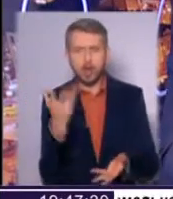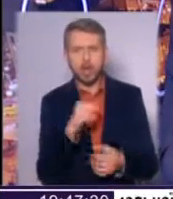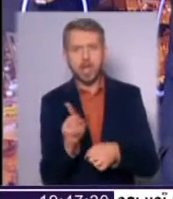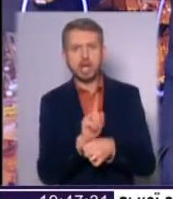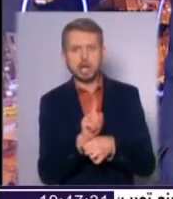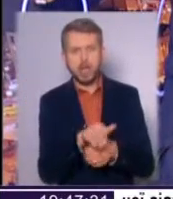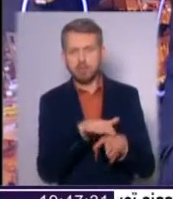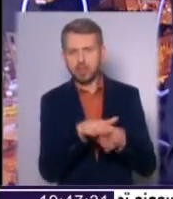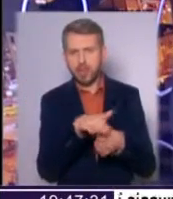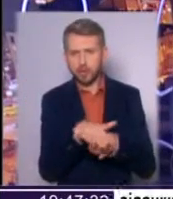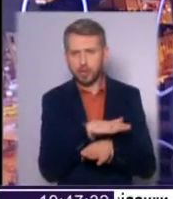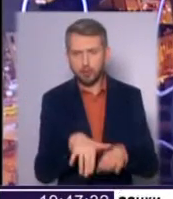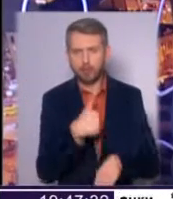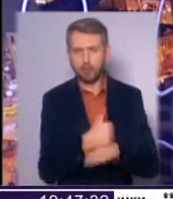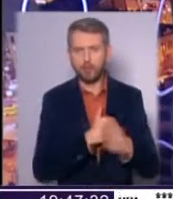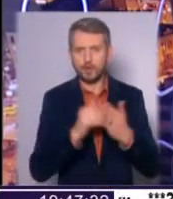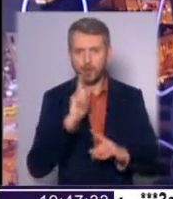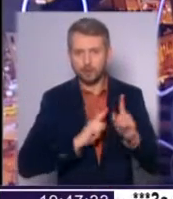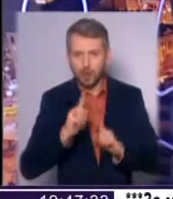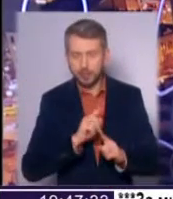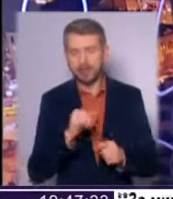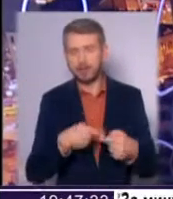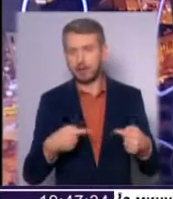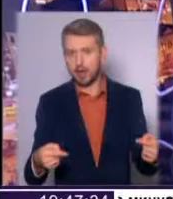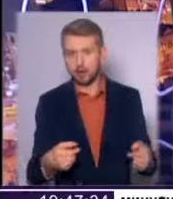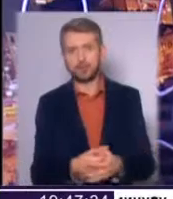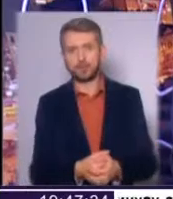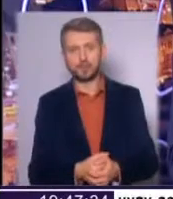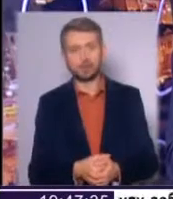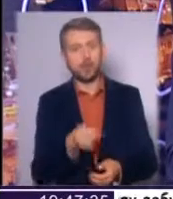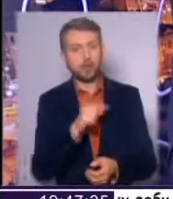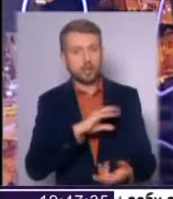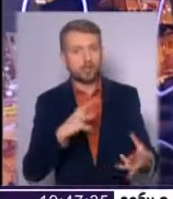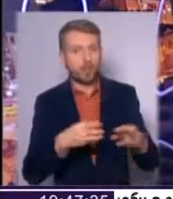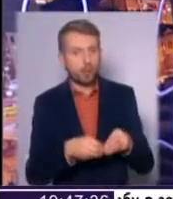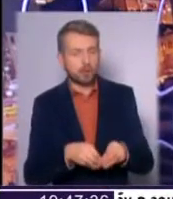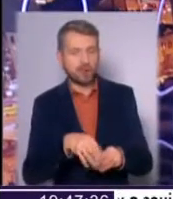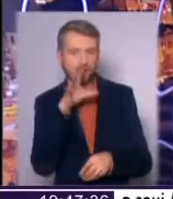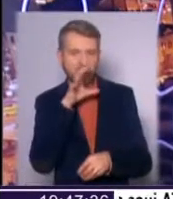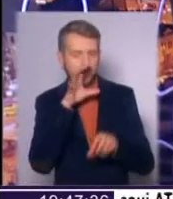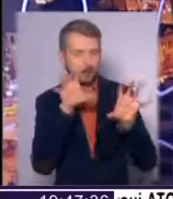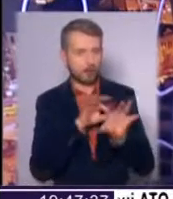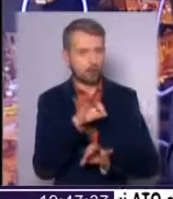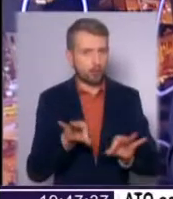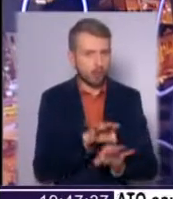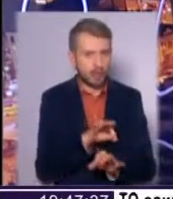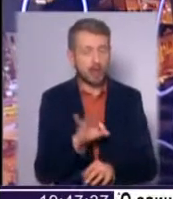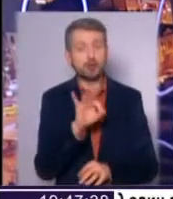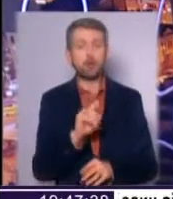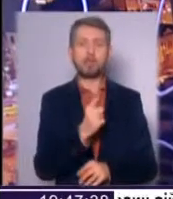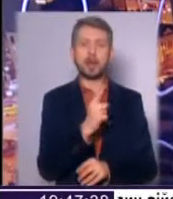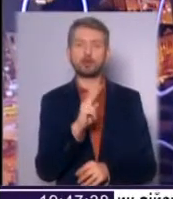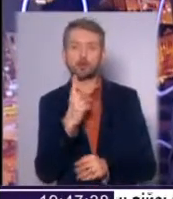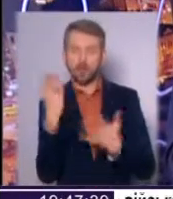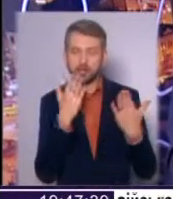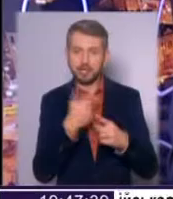регламент не дотримується головою Верховної Ради і так далі, тоді виходить, звичайно, неякісний законопроект. А щодо першого-другого читання,